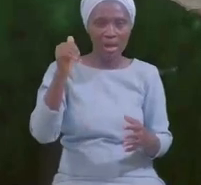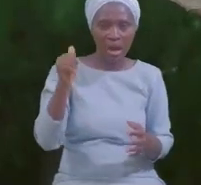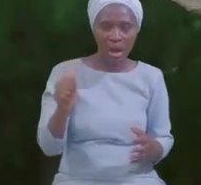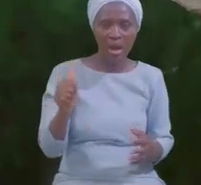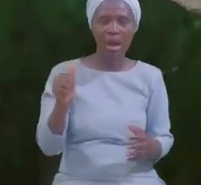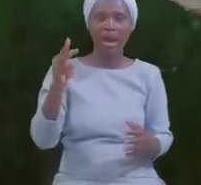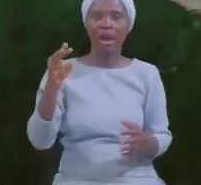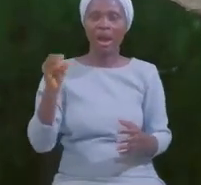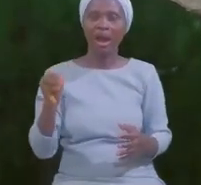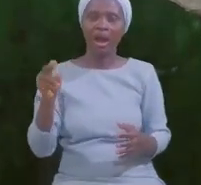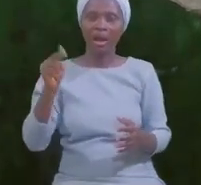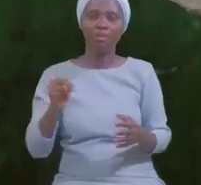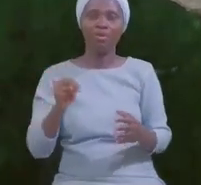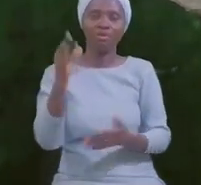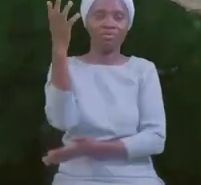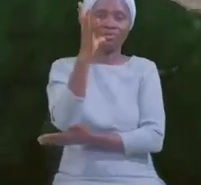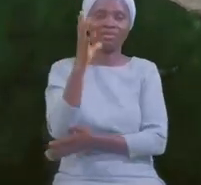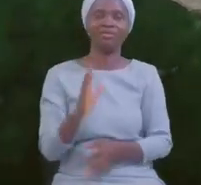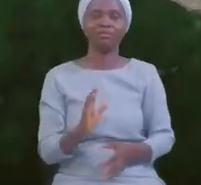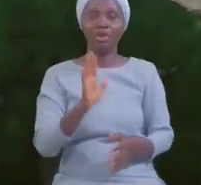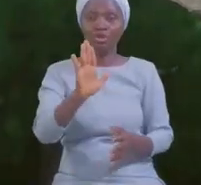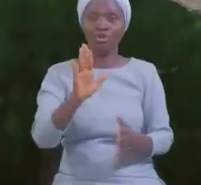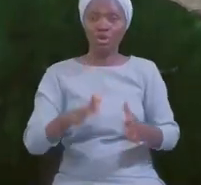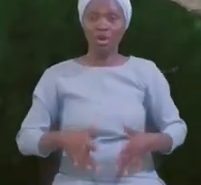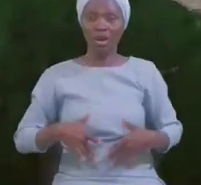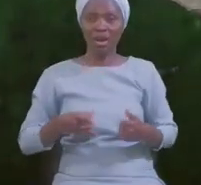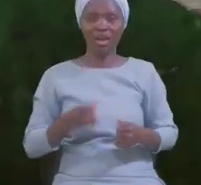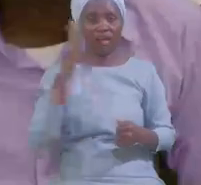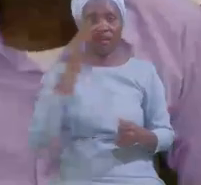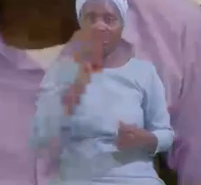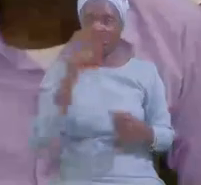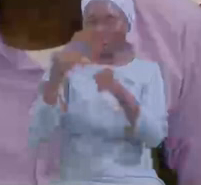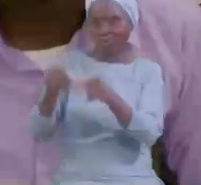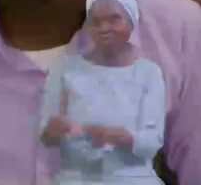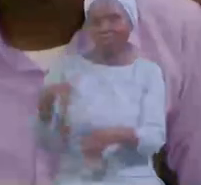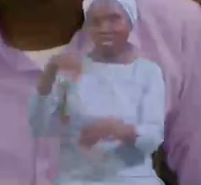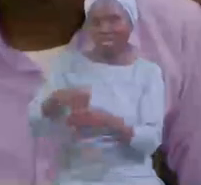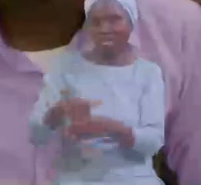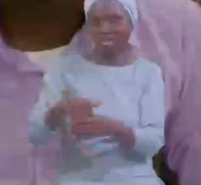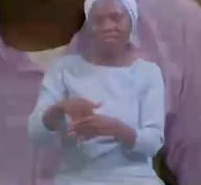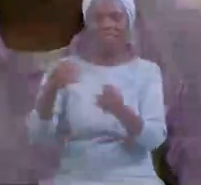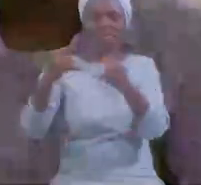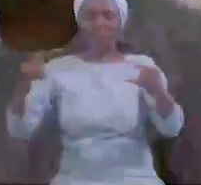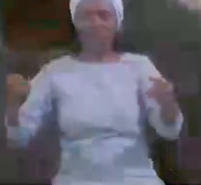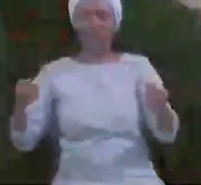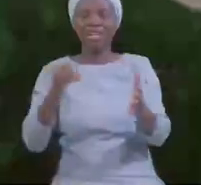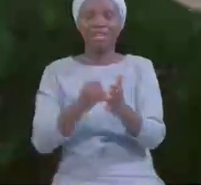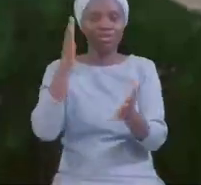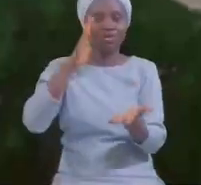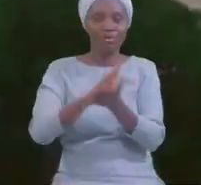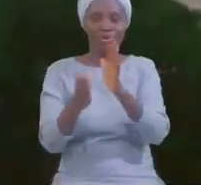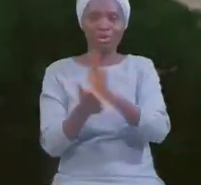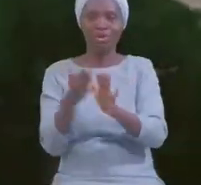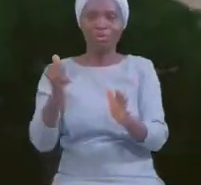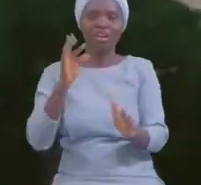Votre vie ne va pas demeurer une branche sèche. Vous deviendrez une branche